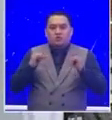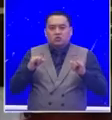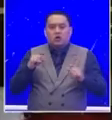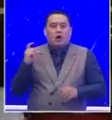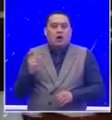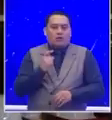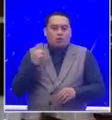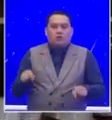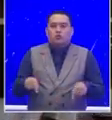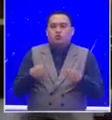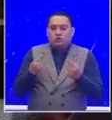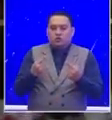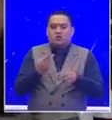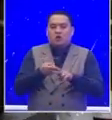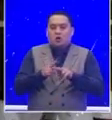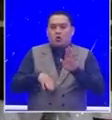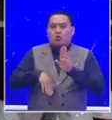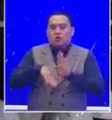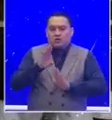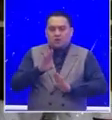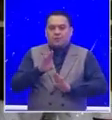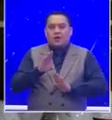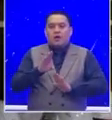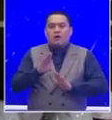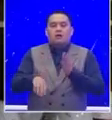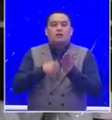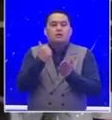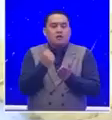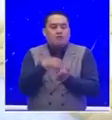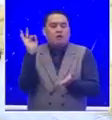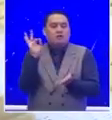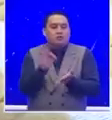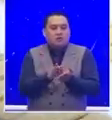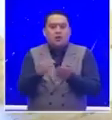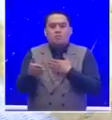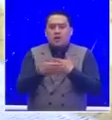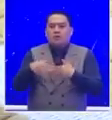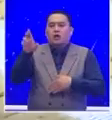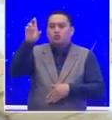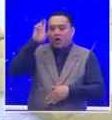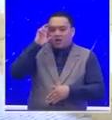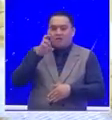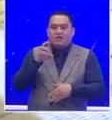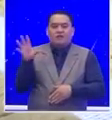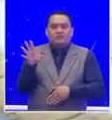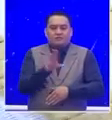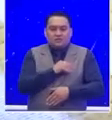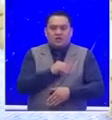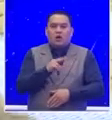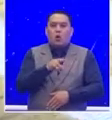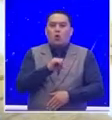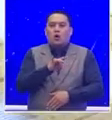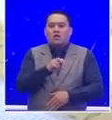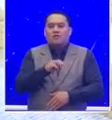социальной защиты населения и улучшению экономики. Основная поставленная задача перед государством – выдержать все удары коронавируса